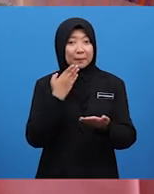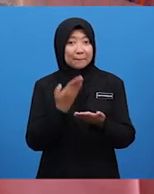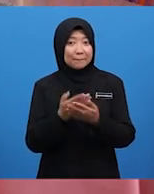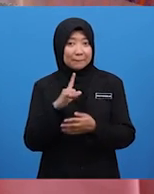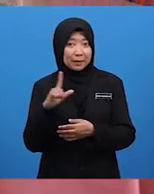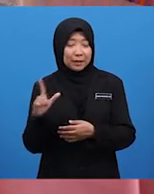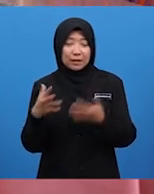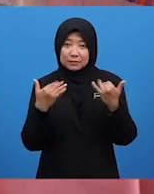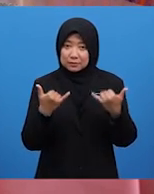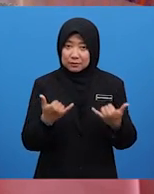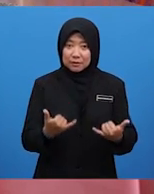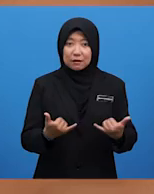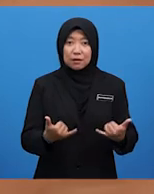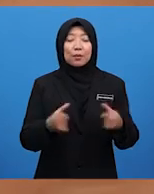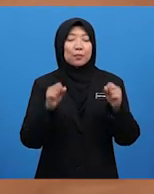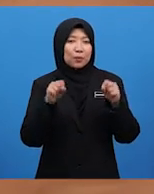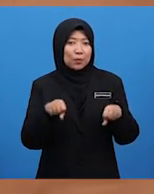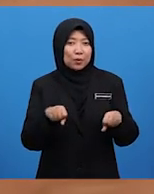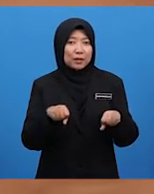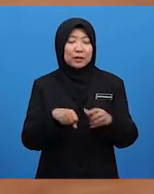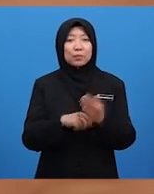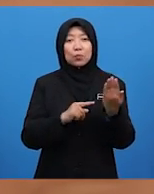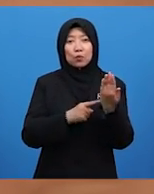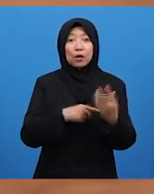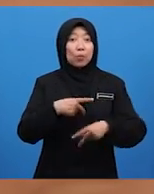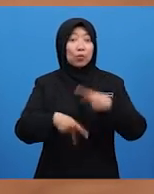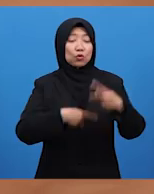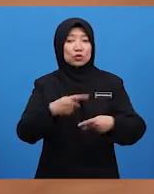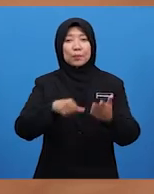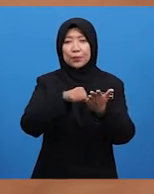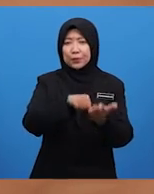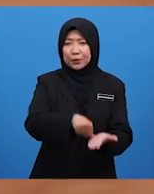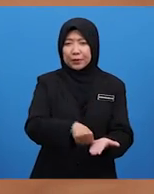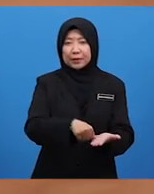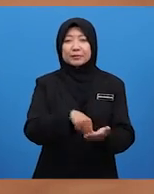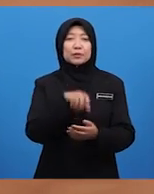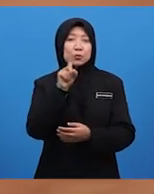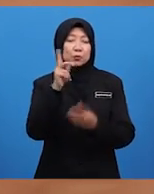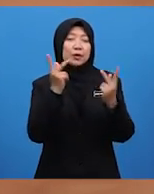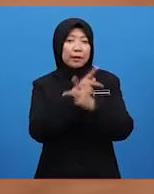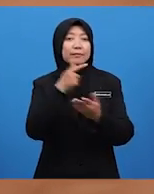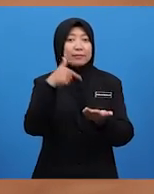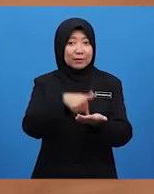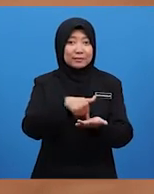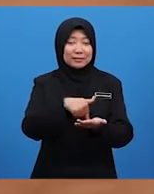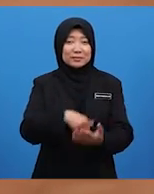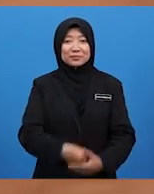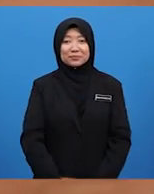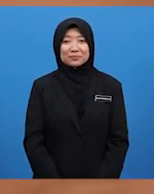Baiklah, murid-murid. Sekarang, bolehlah mulakan proses menekan sekali lagi.